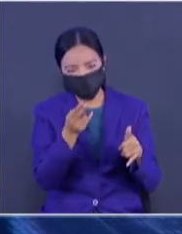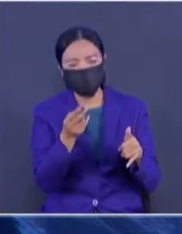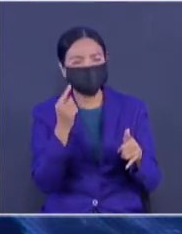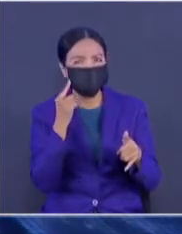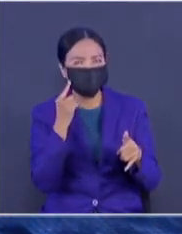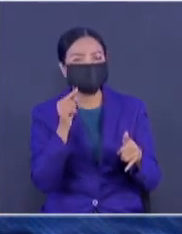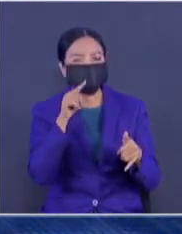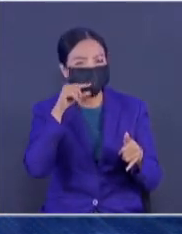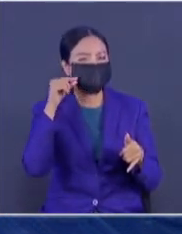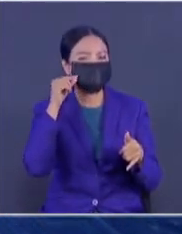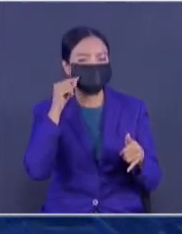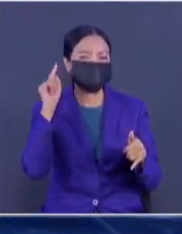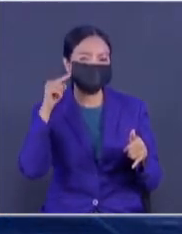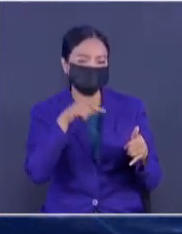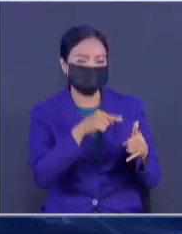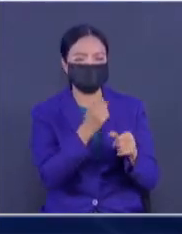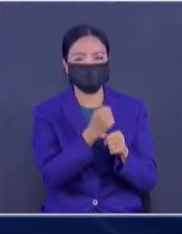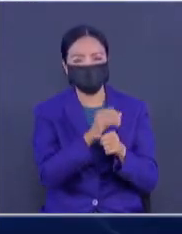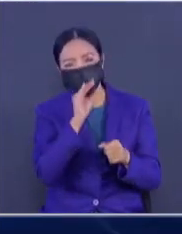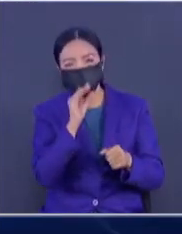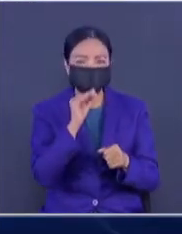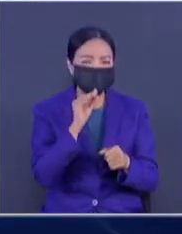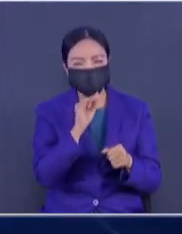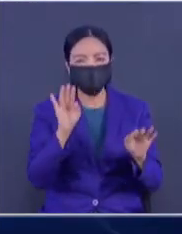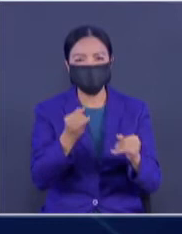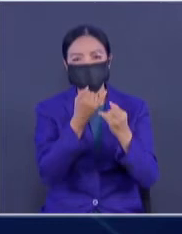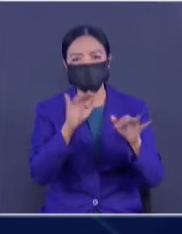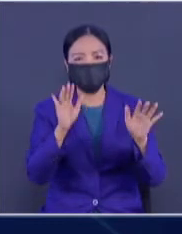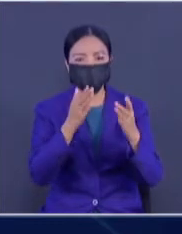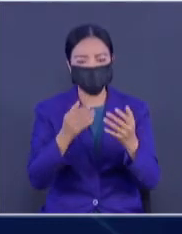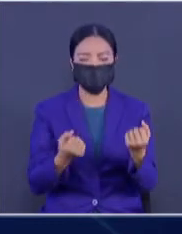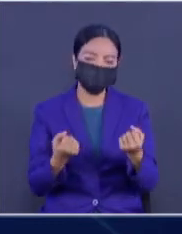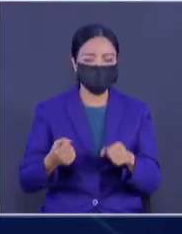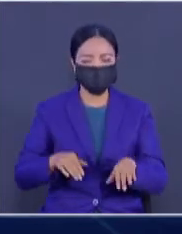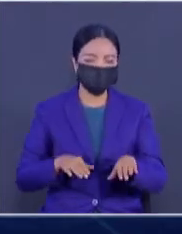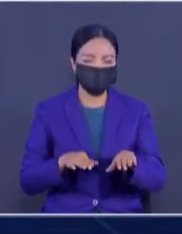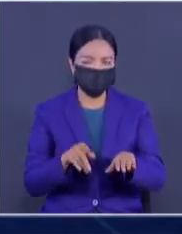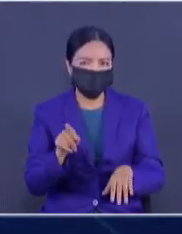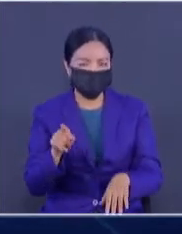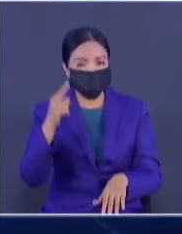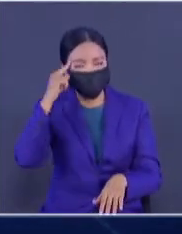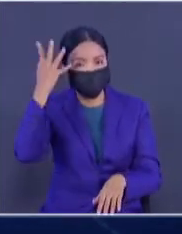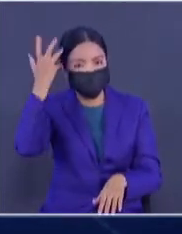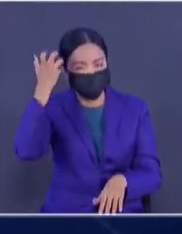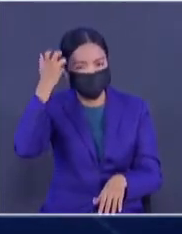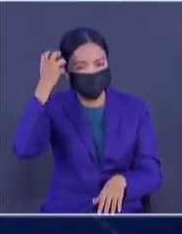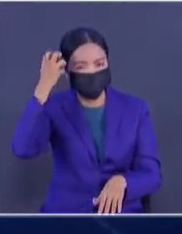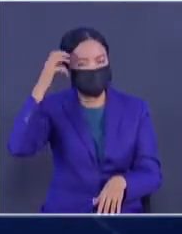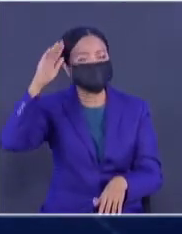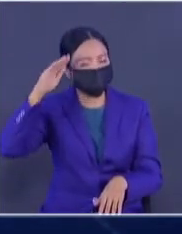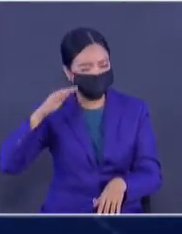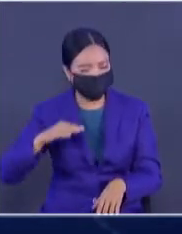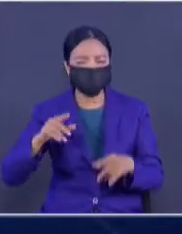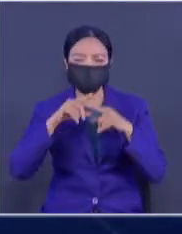ได้ยิ้มกันช่วงเช้านะคะเพราะว่าจะบอกว่าคนที่เขาฟังเนี่ยที่เขาขับรถผ่านไปผ่านมานะเขาบอกว่าจากเครียดๆเนี่ยเครียดเรื่องรถติดนะว่าจะไปเที่ย